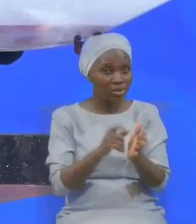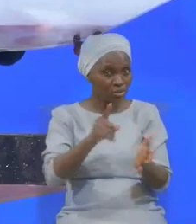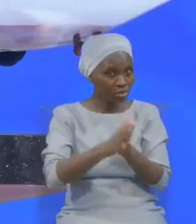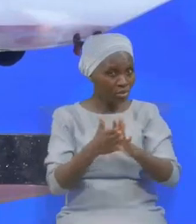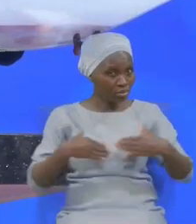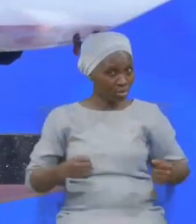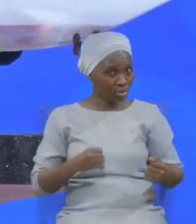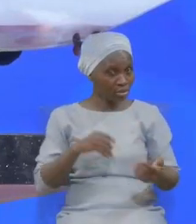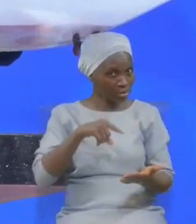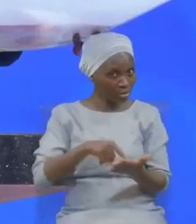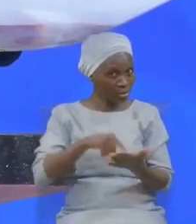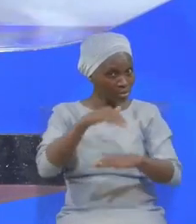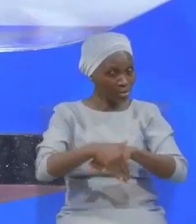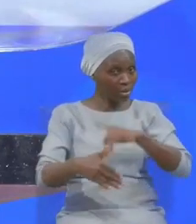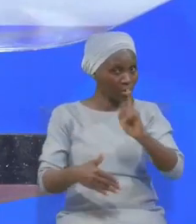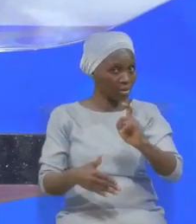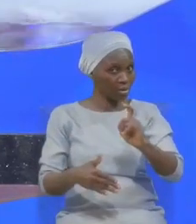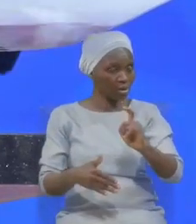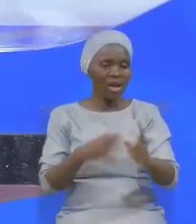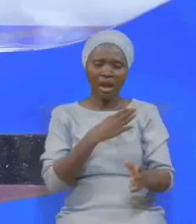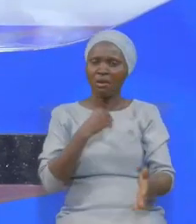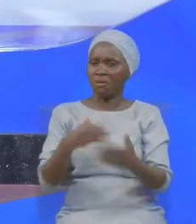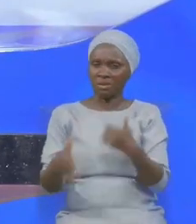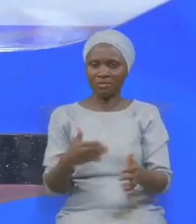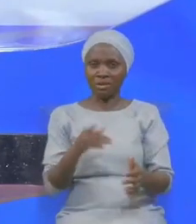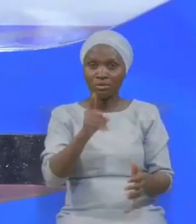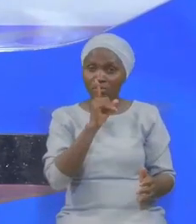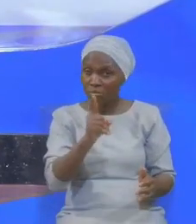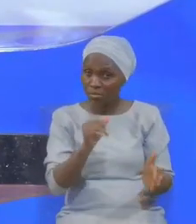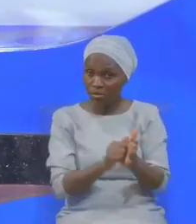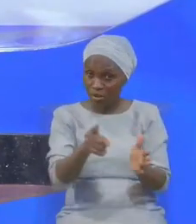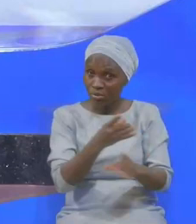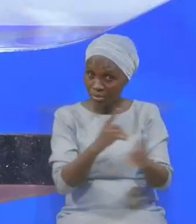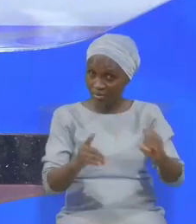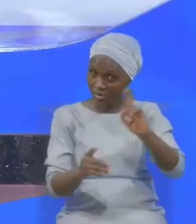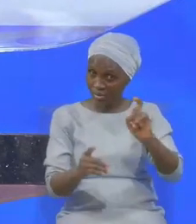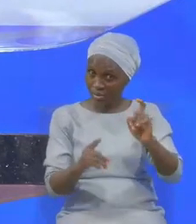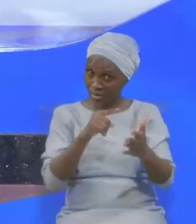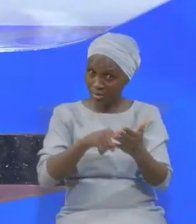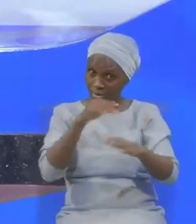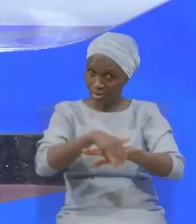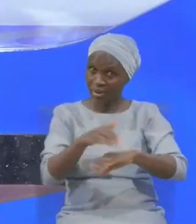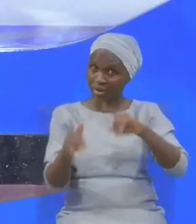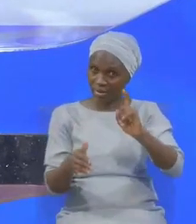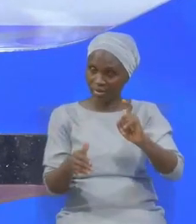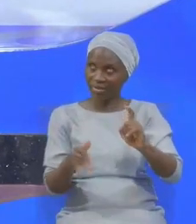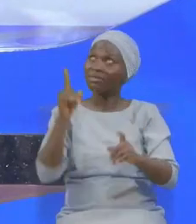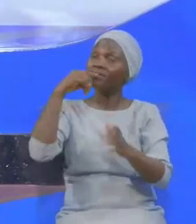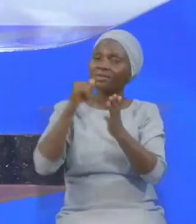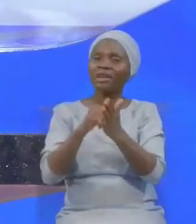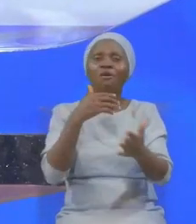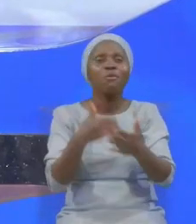sûr de votre guérison? Tout ce que vous demanderez, est-ce que vous êtes sûr de votre délivrance? Tout ce que vous demanderez, ce que